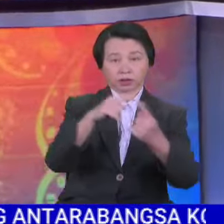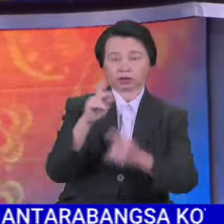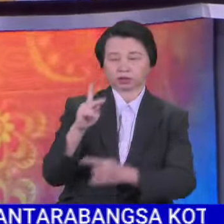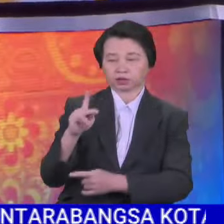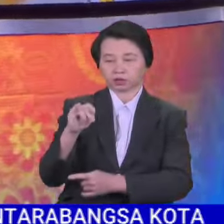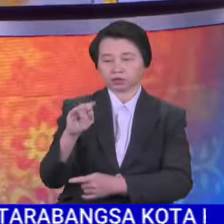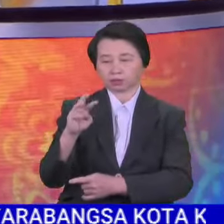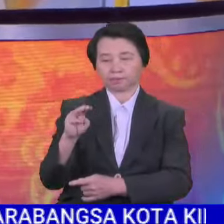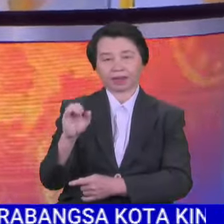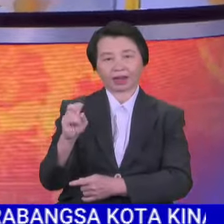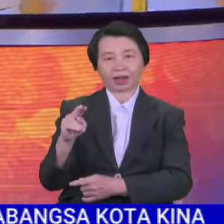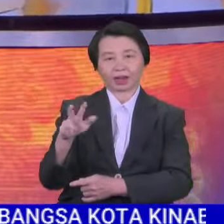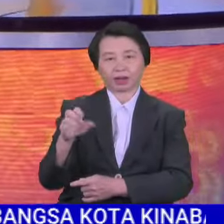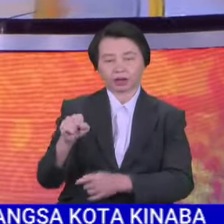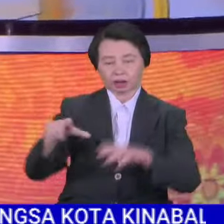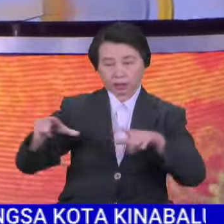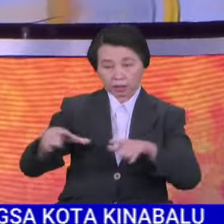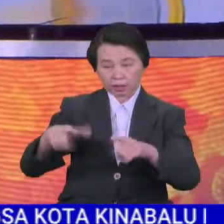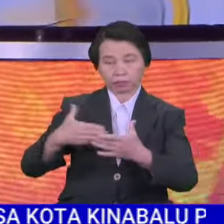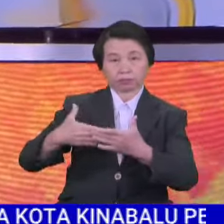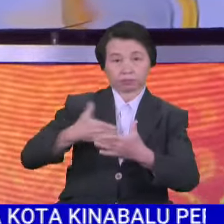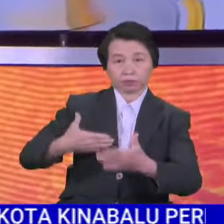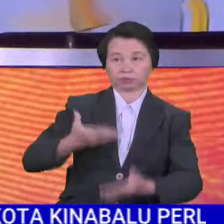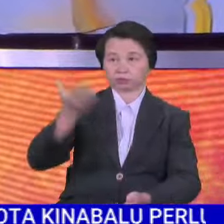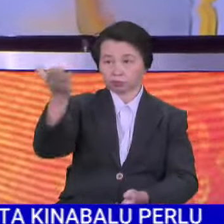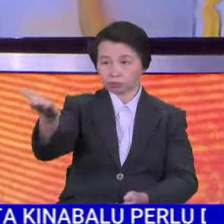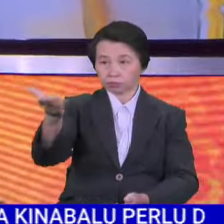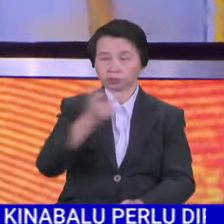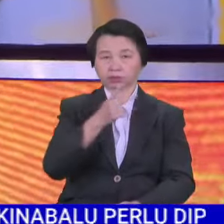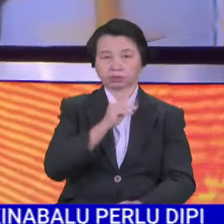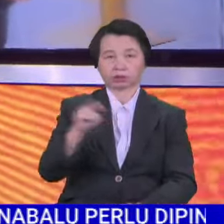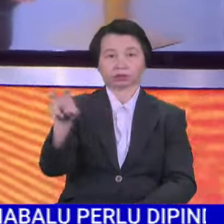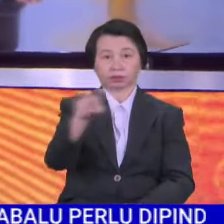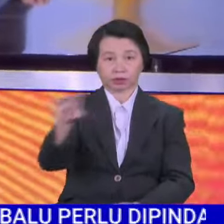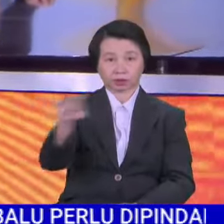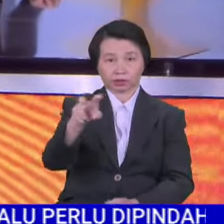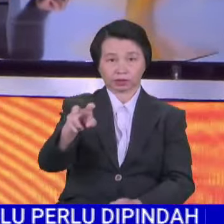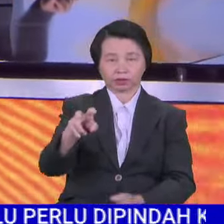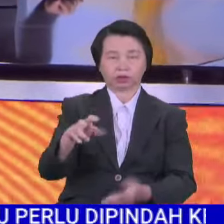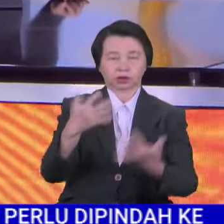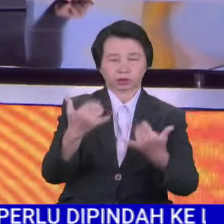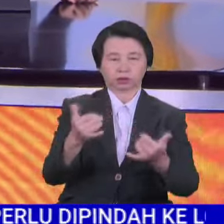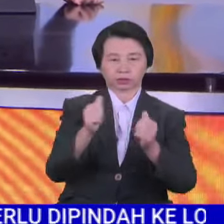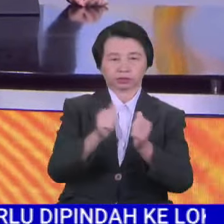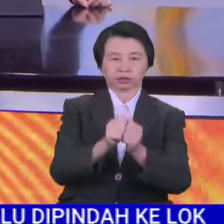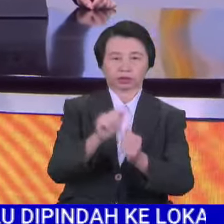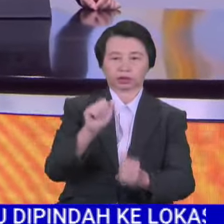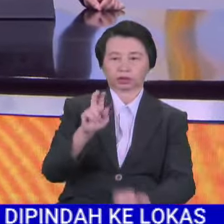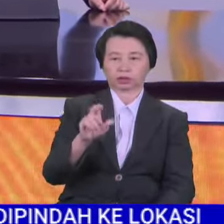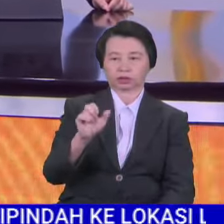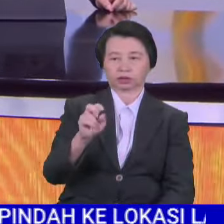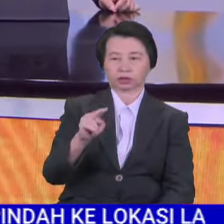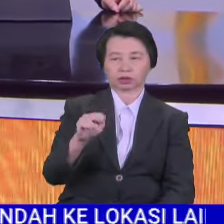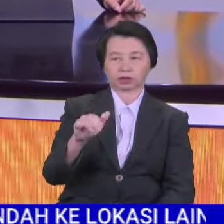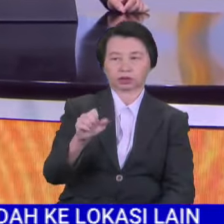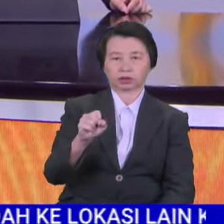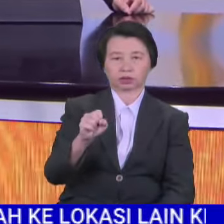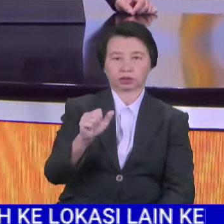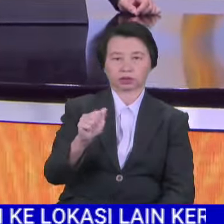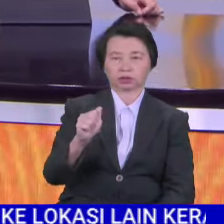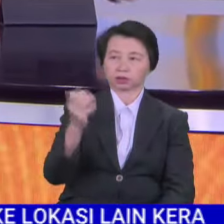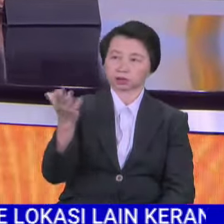cimanis dilaksanakan sebelumnya dikemukakan pada kementriannya pengangkutan berlanjut bersamaan isi adolesens